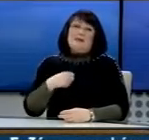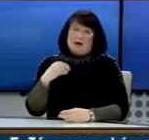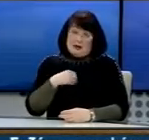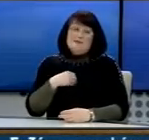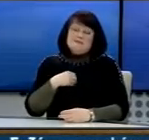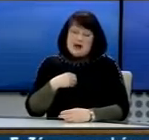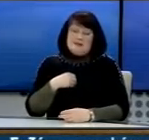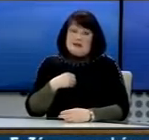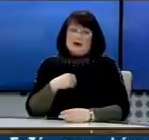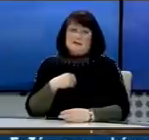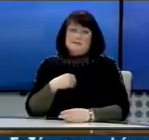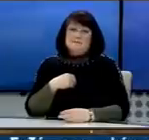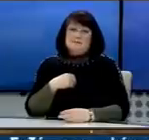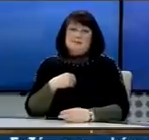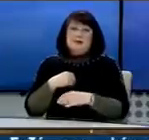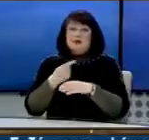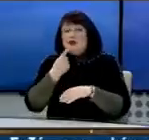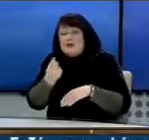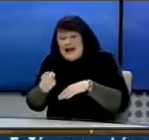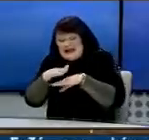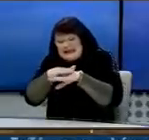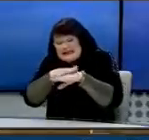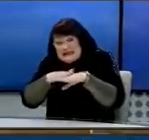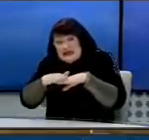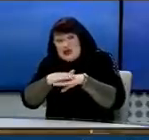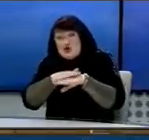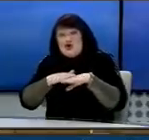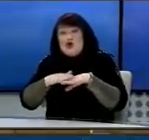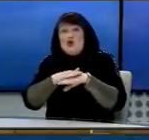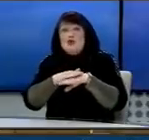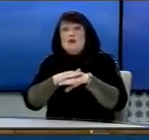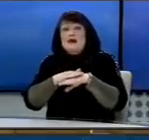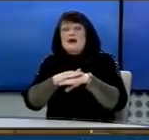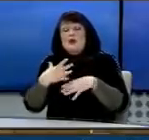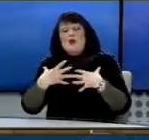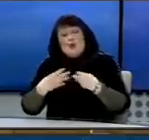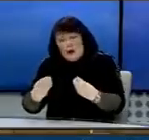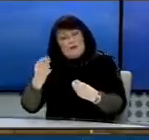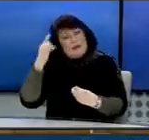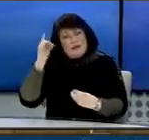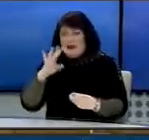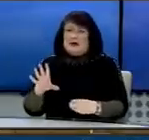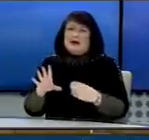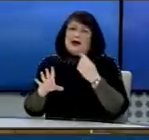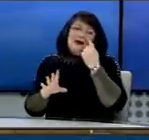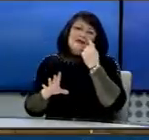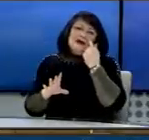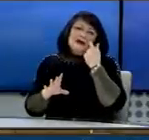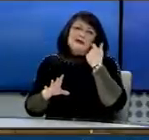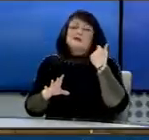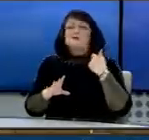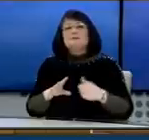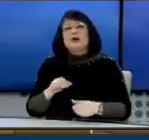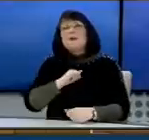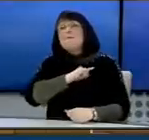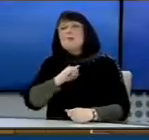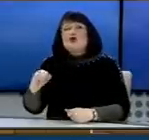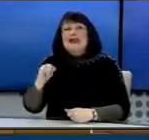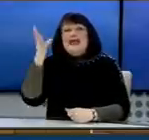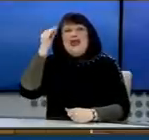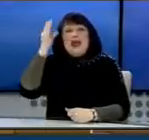Λυπάμαι που η συγγνώμη μου δεν έγινε αντιληπτή από όσους ποτέ δεν τη